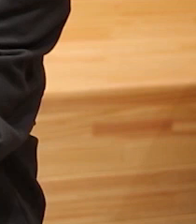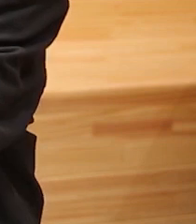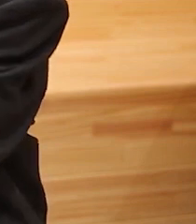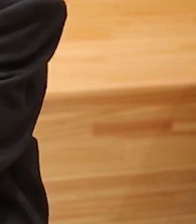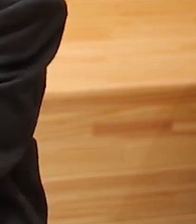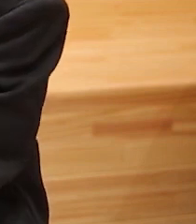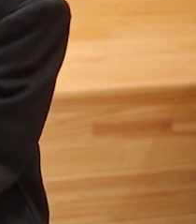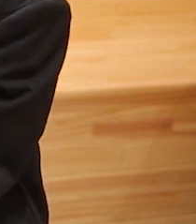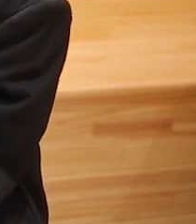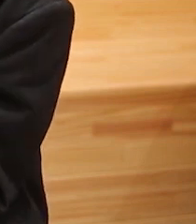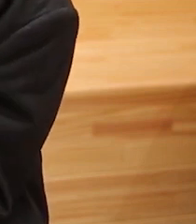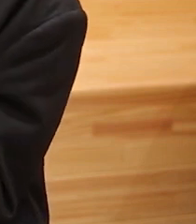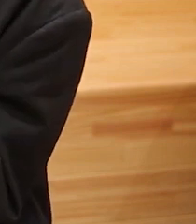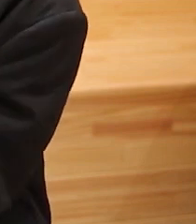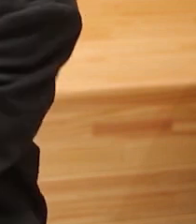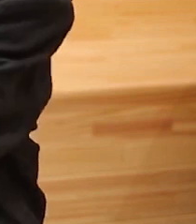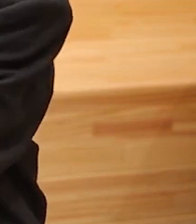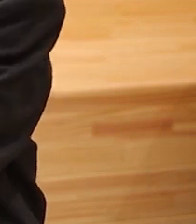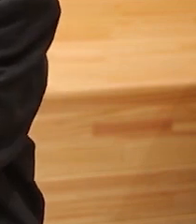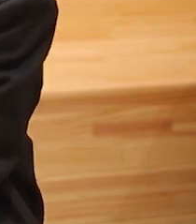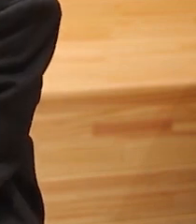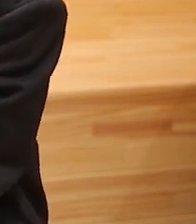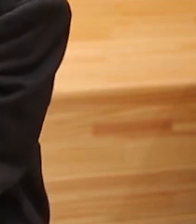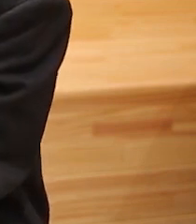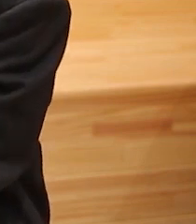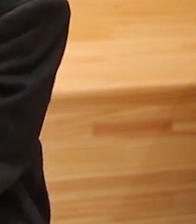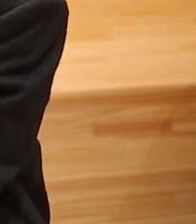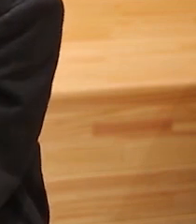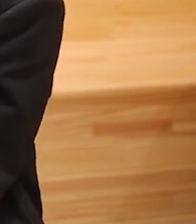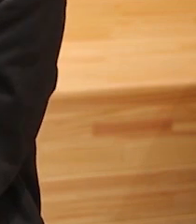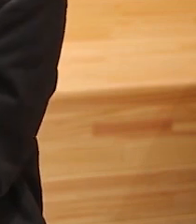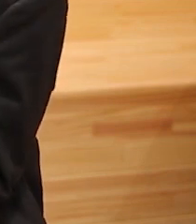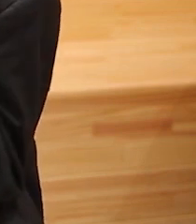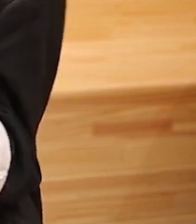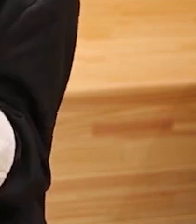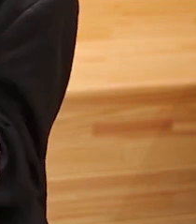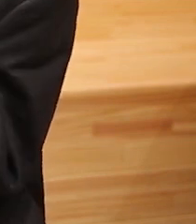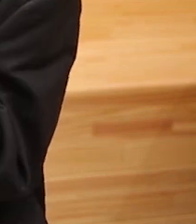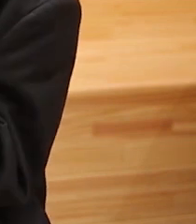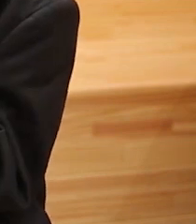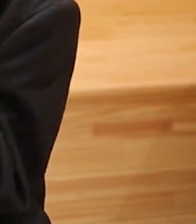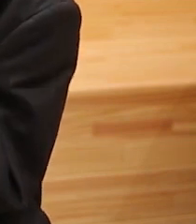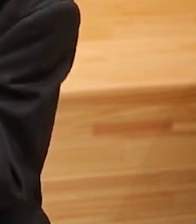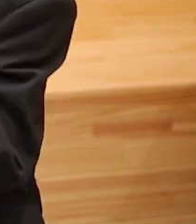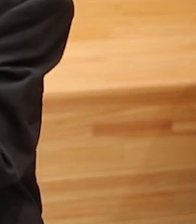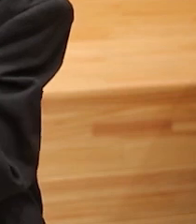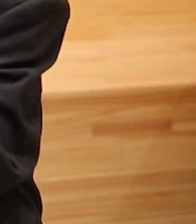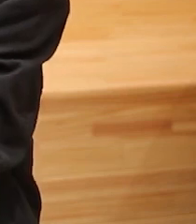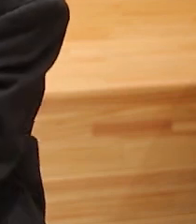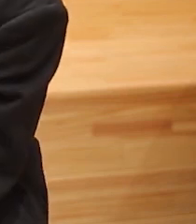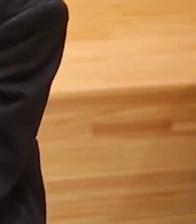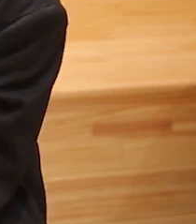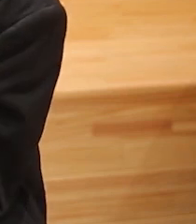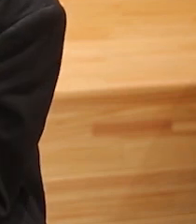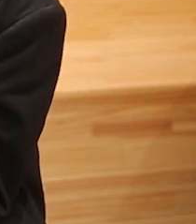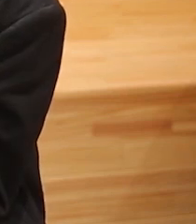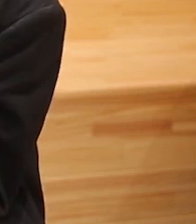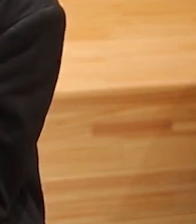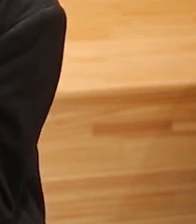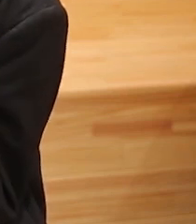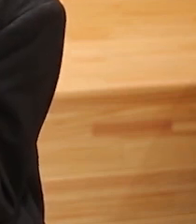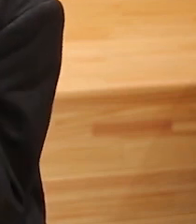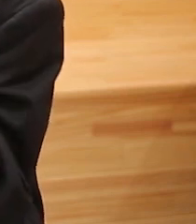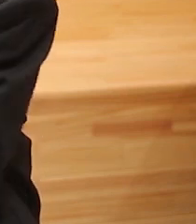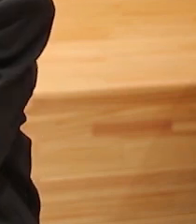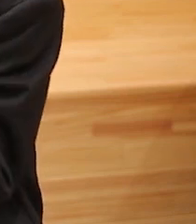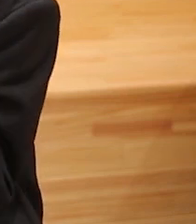어떻게 하지? 택시를 타고 쫓아가 볼까? 아니면 경찰서를 갈까 하고 고민을 했어요. 고민 끝에